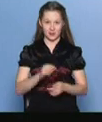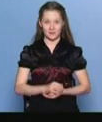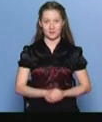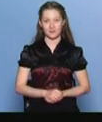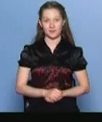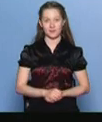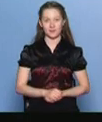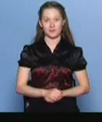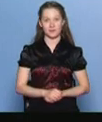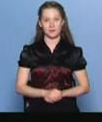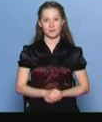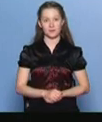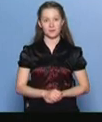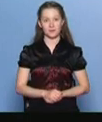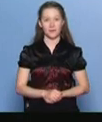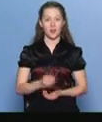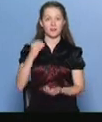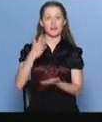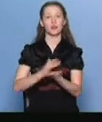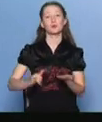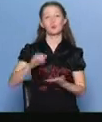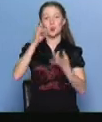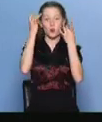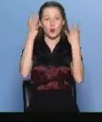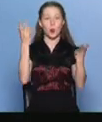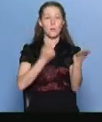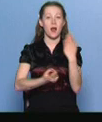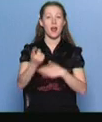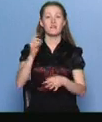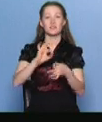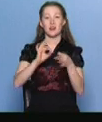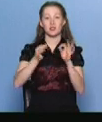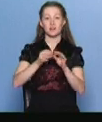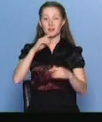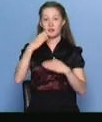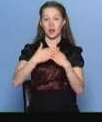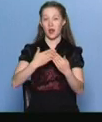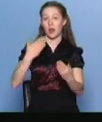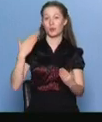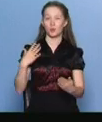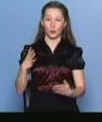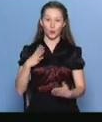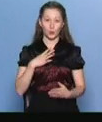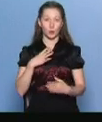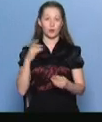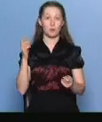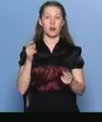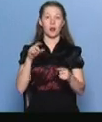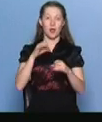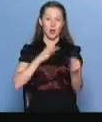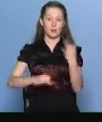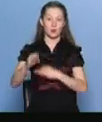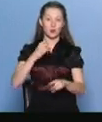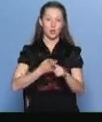Удмуртия». Центр удмуртской культуры появится в Ижевске. Накануне прошло общественное обсуждение проекта. Уже известно, центр